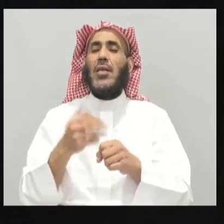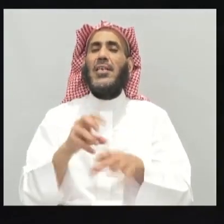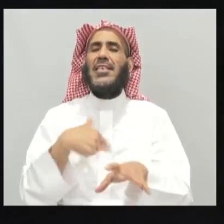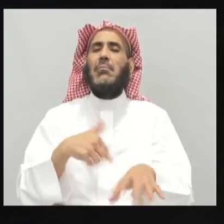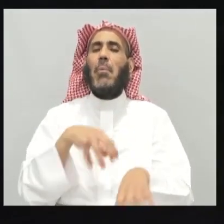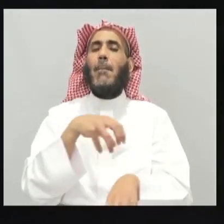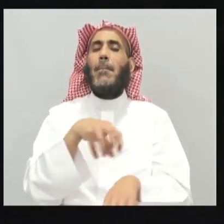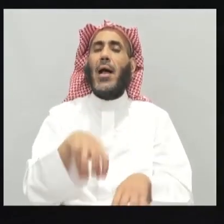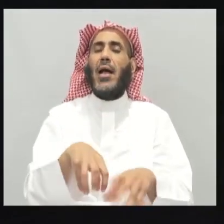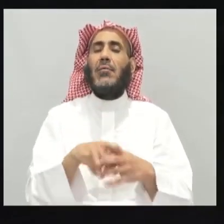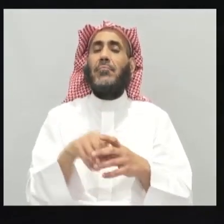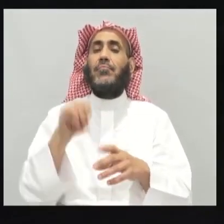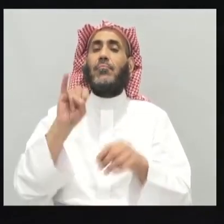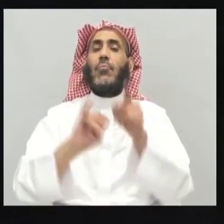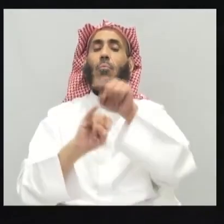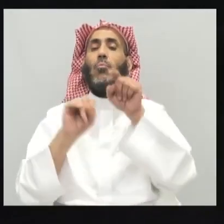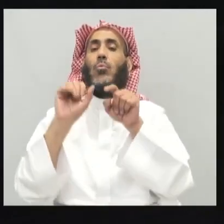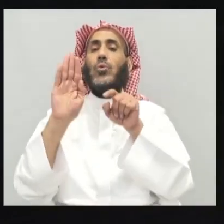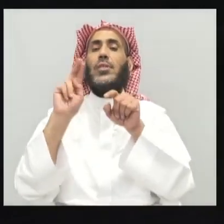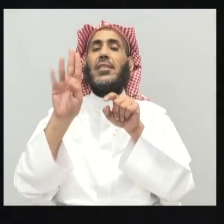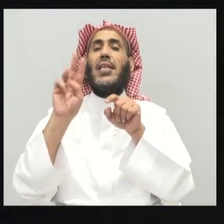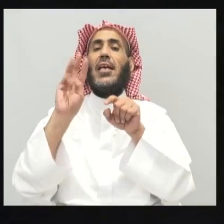المكان، أحسنتم، مستشفى،